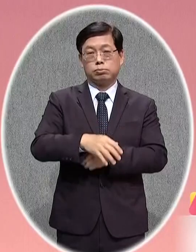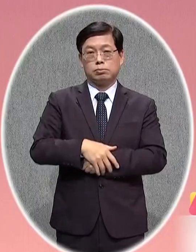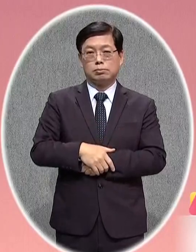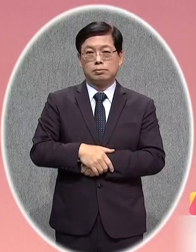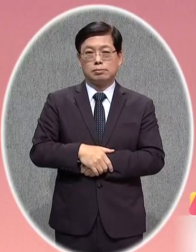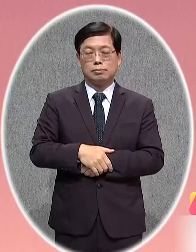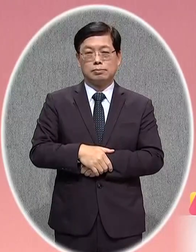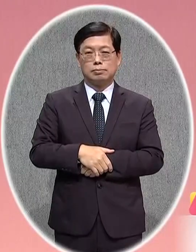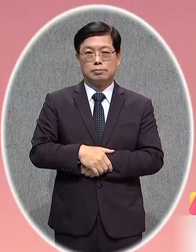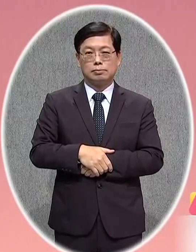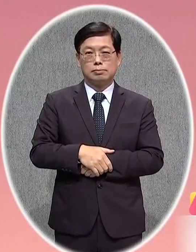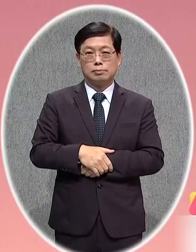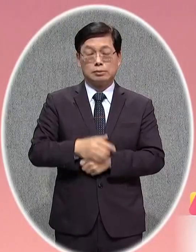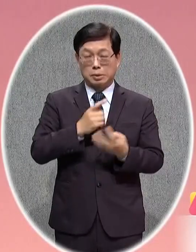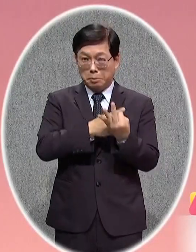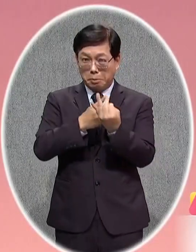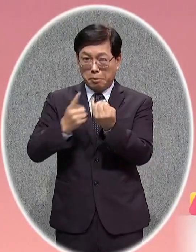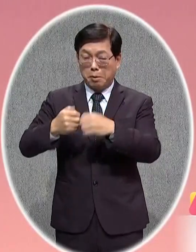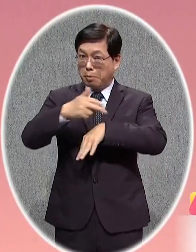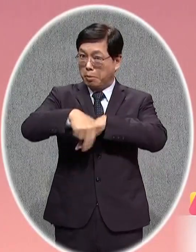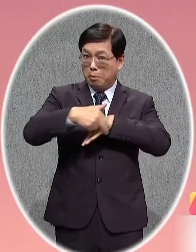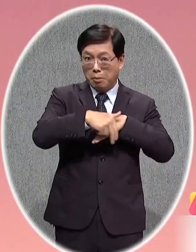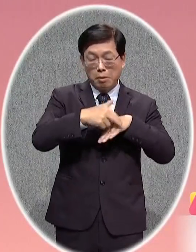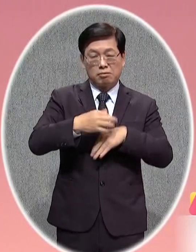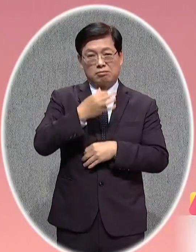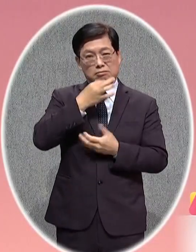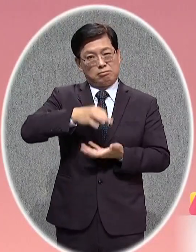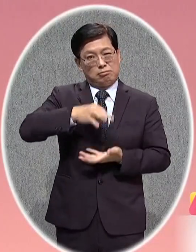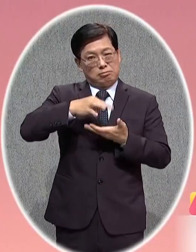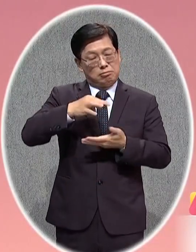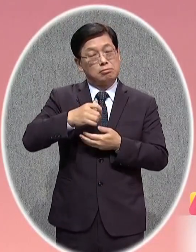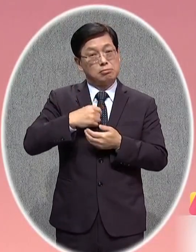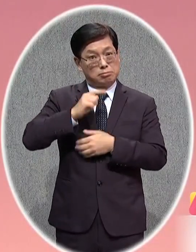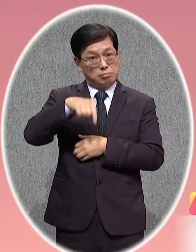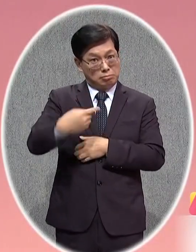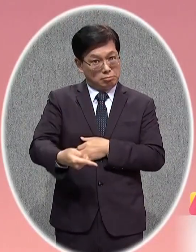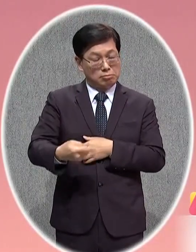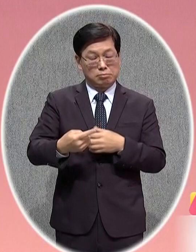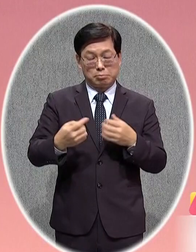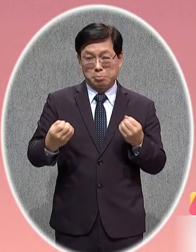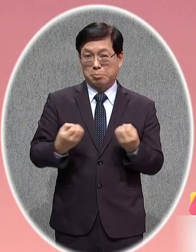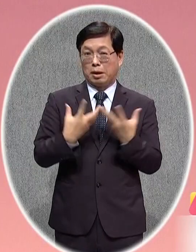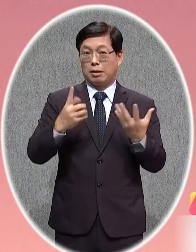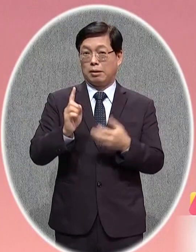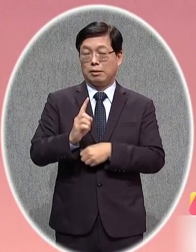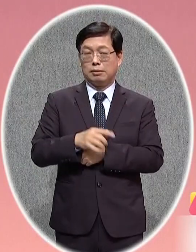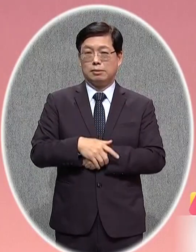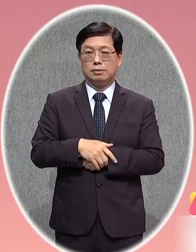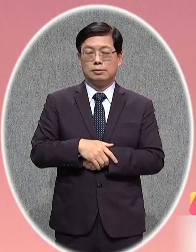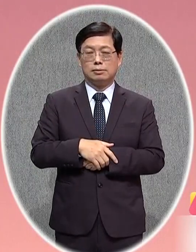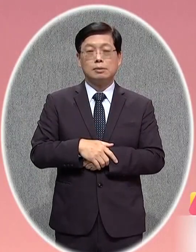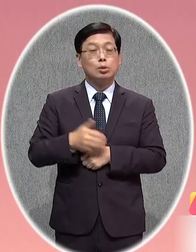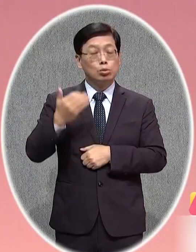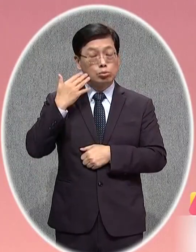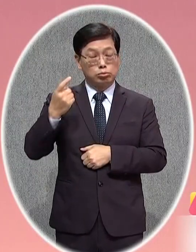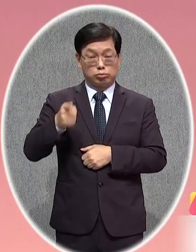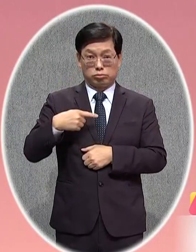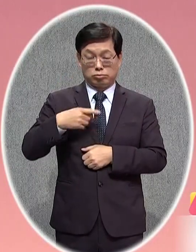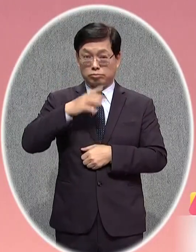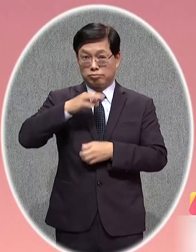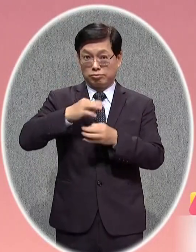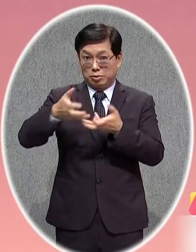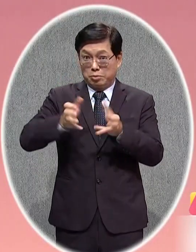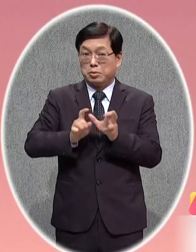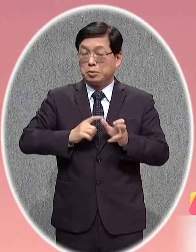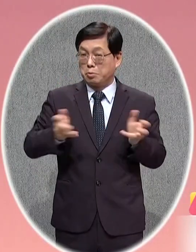况。这些设计都让我们担心的下面一个事情，也就是在开发单位所宣